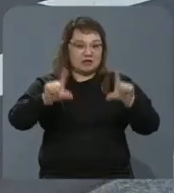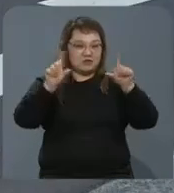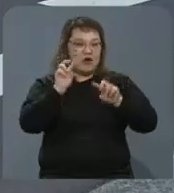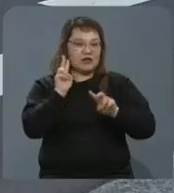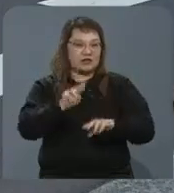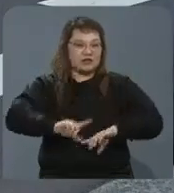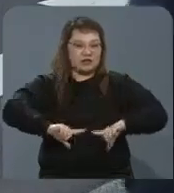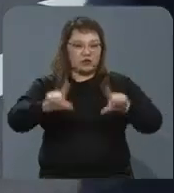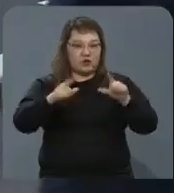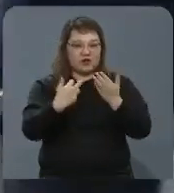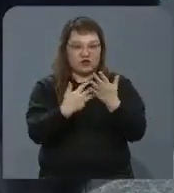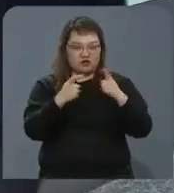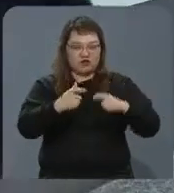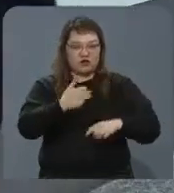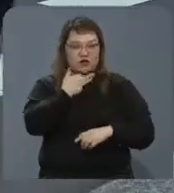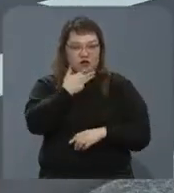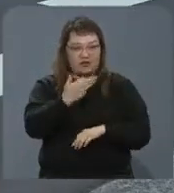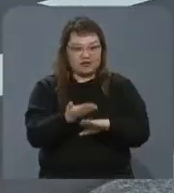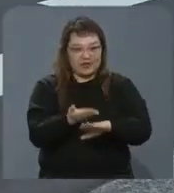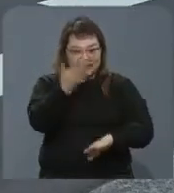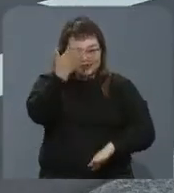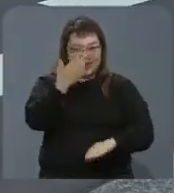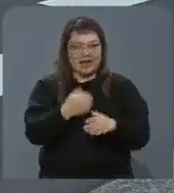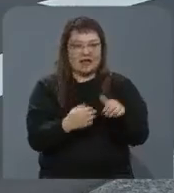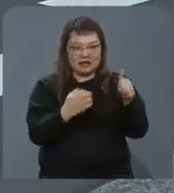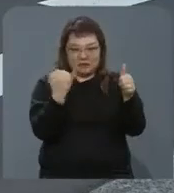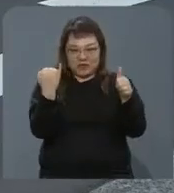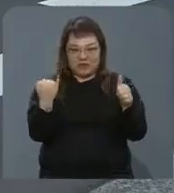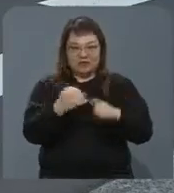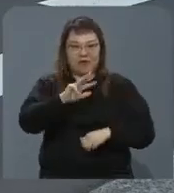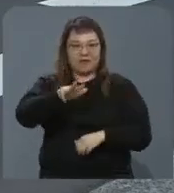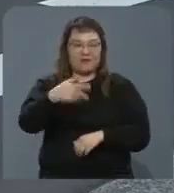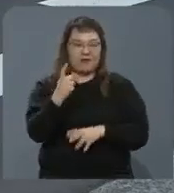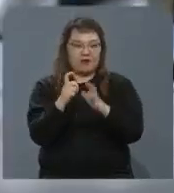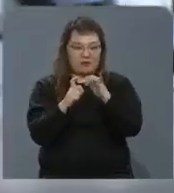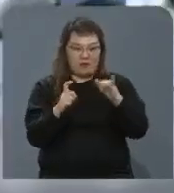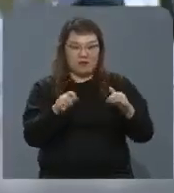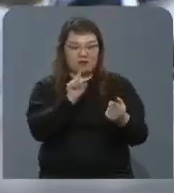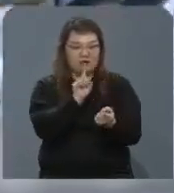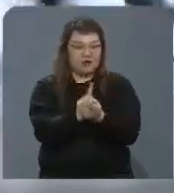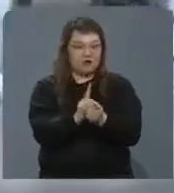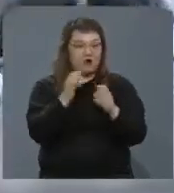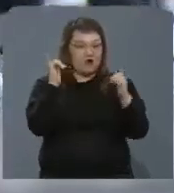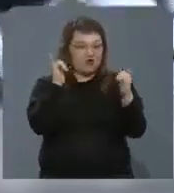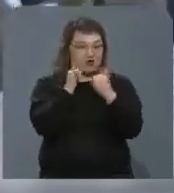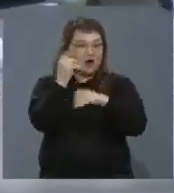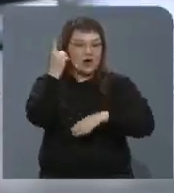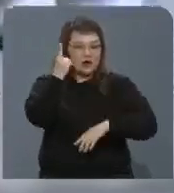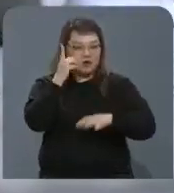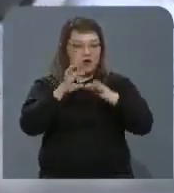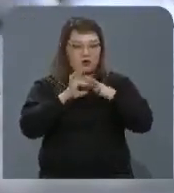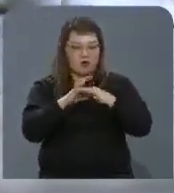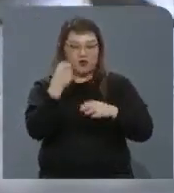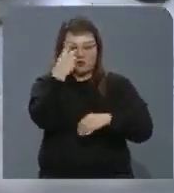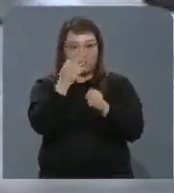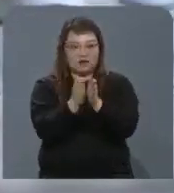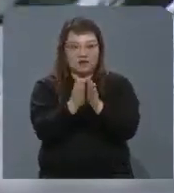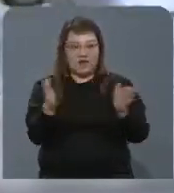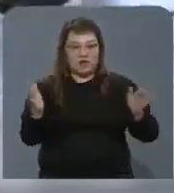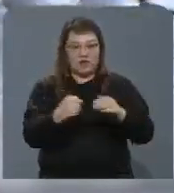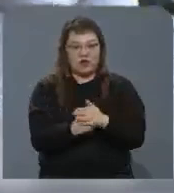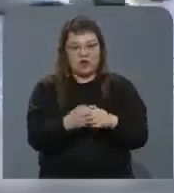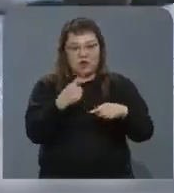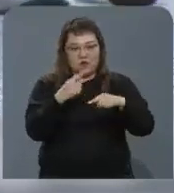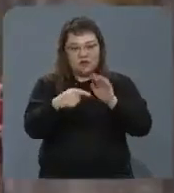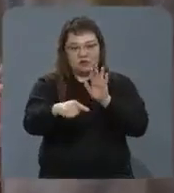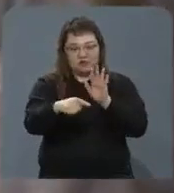동안 제주 지역 만 18살 이상 남녀 810명을 대상으로 유선과 휴대전화로 시행했으며, 표본